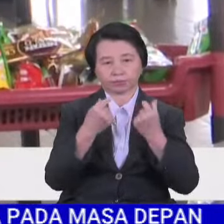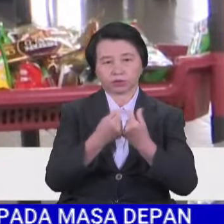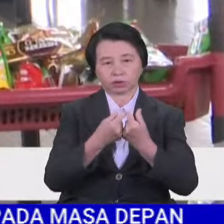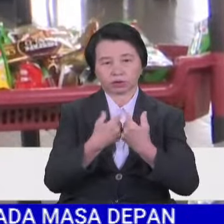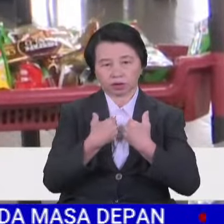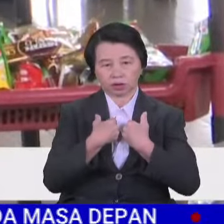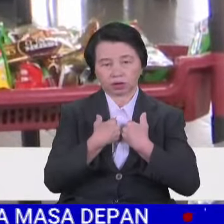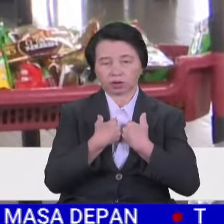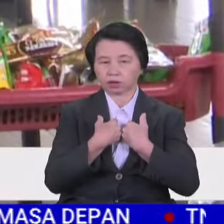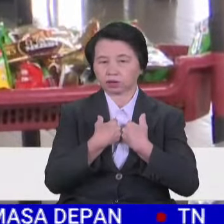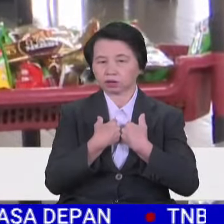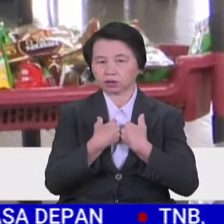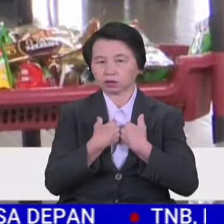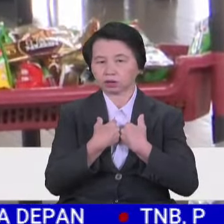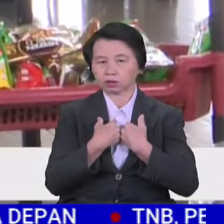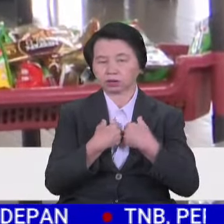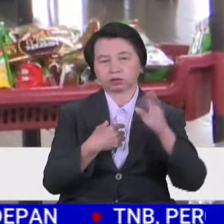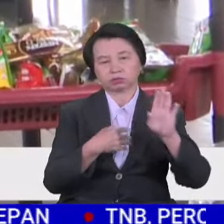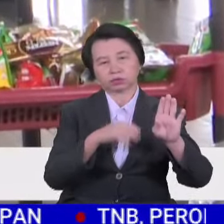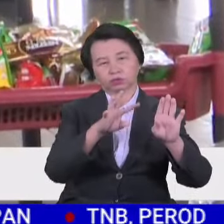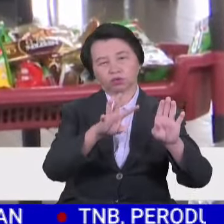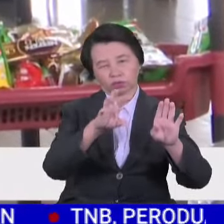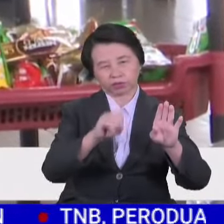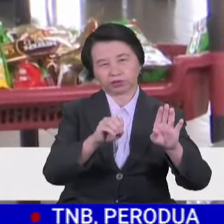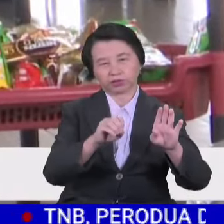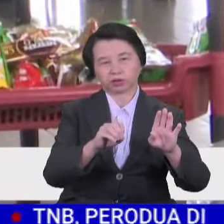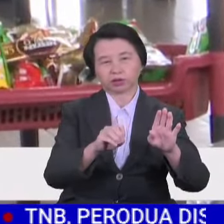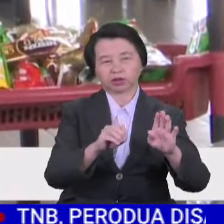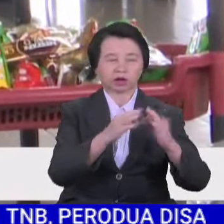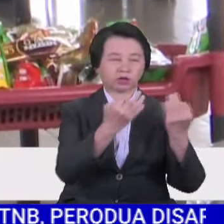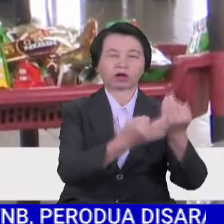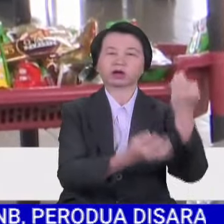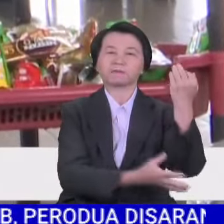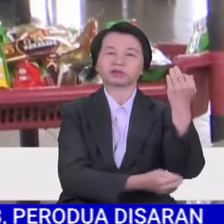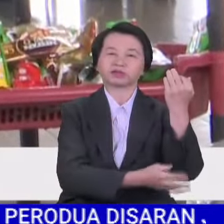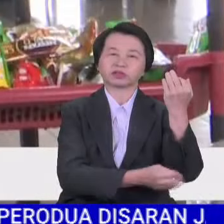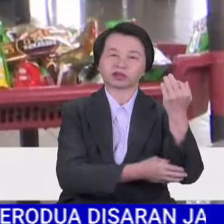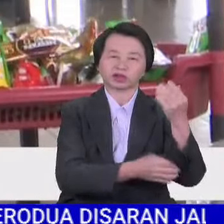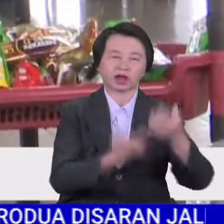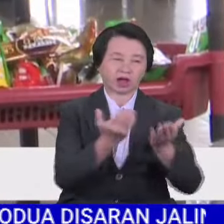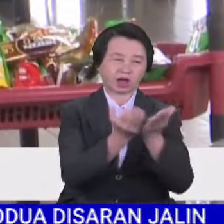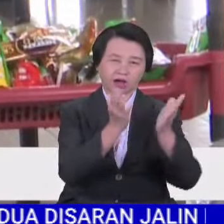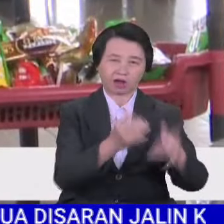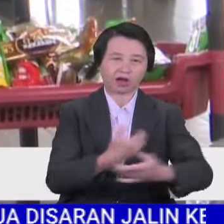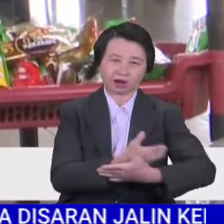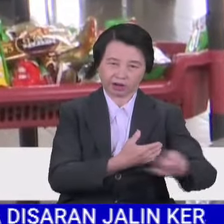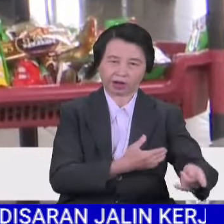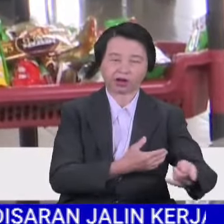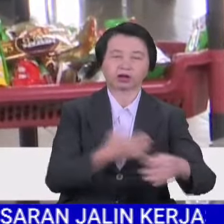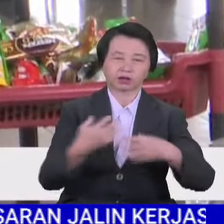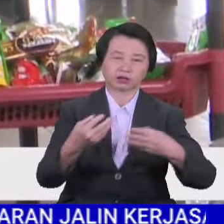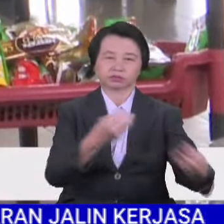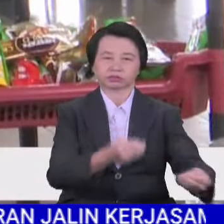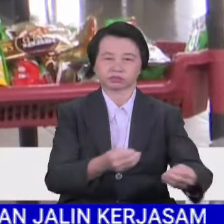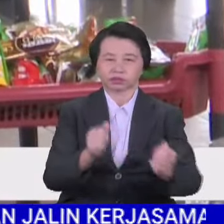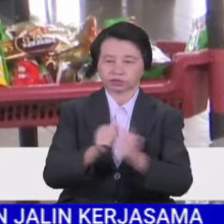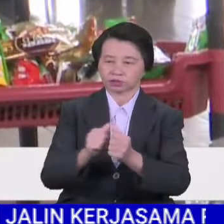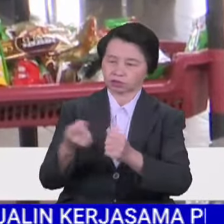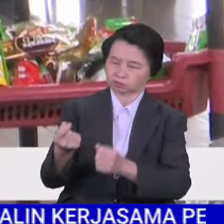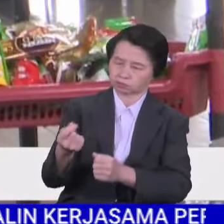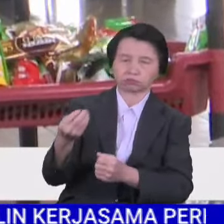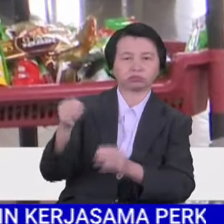yang memiliki bidang kuranglah contohnya macam vivotif Lepas tuh kadang kan karangan makanan sudah mahal kan jadi dengan inisiatif